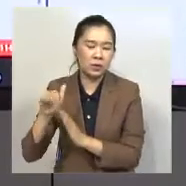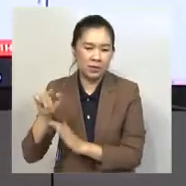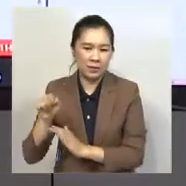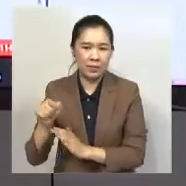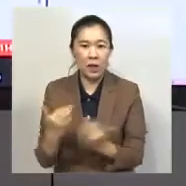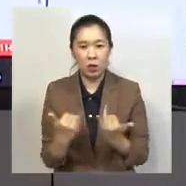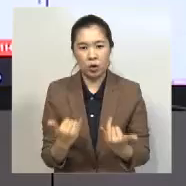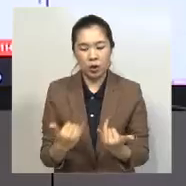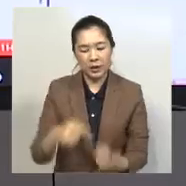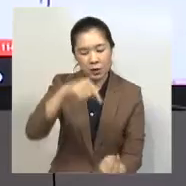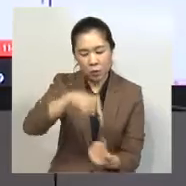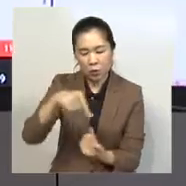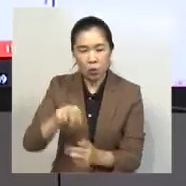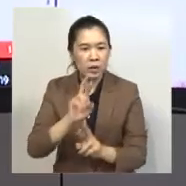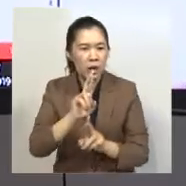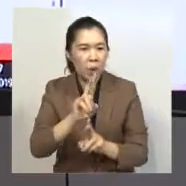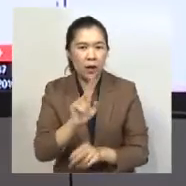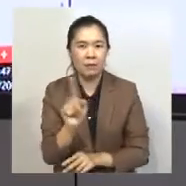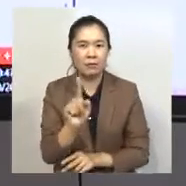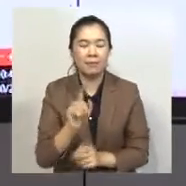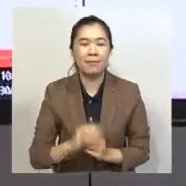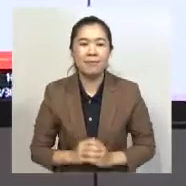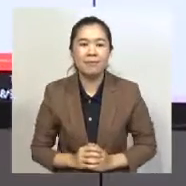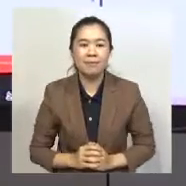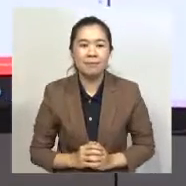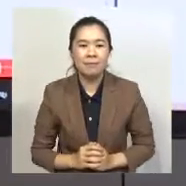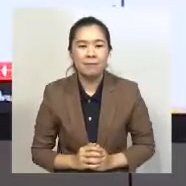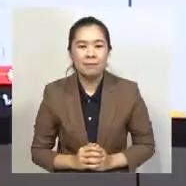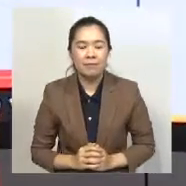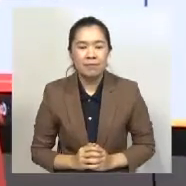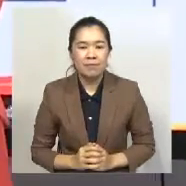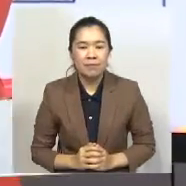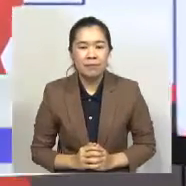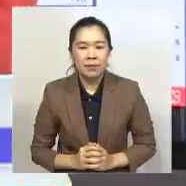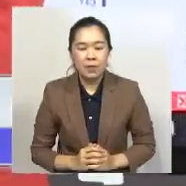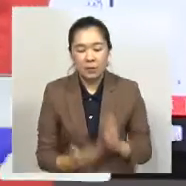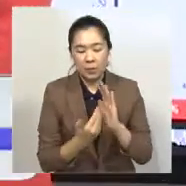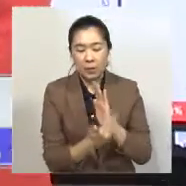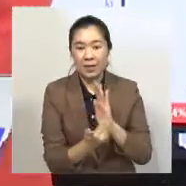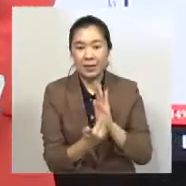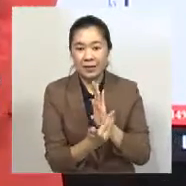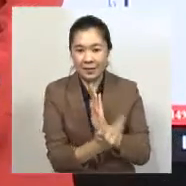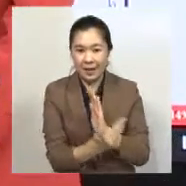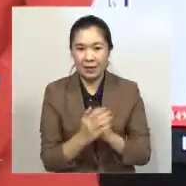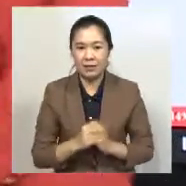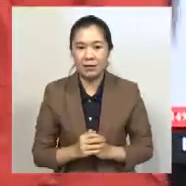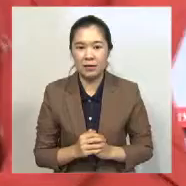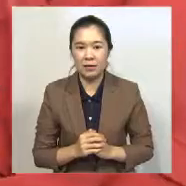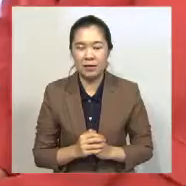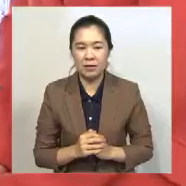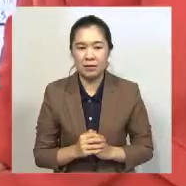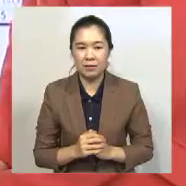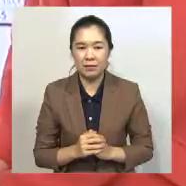องเฝ้าระวังเป็นพิเศษเรื่องฝนหนักลมแรง เยอะมากเลยนะฮะเยอะมากเลยคือถ้าเป็นทางอีสานเนี่ยก็จะมีแถวบริเวณจังหวัด